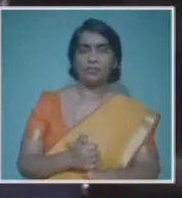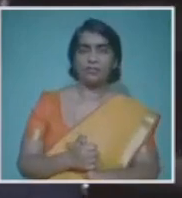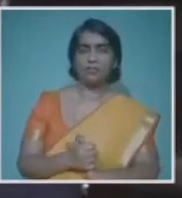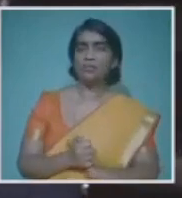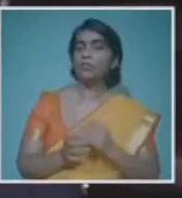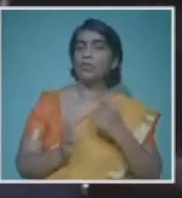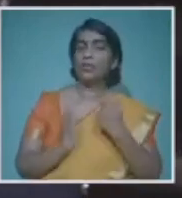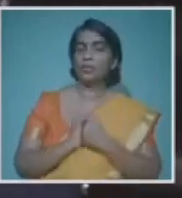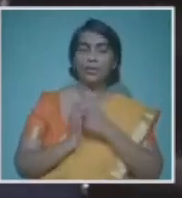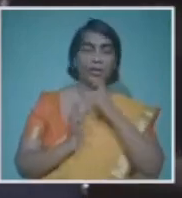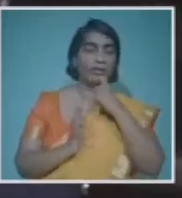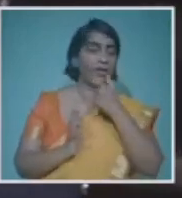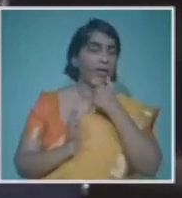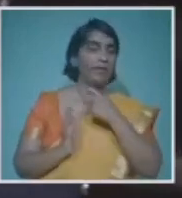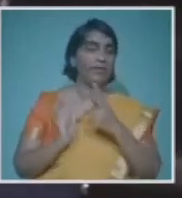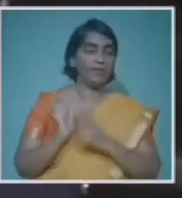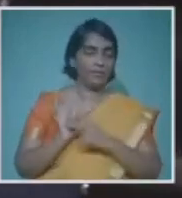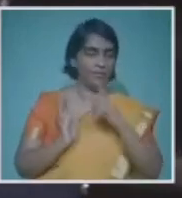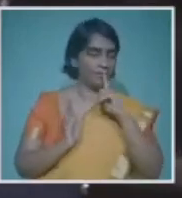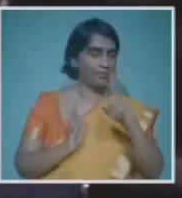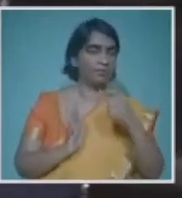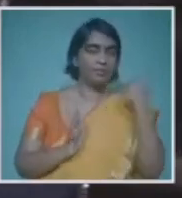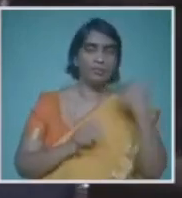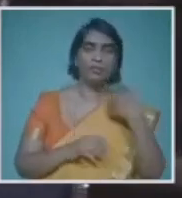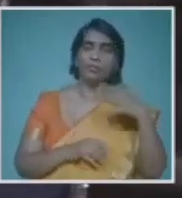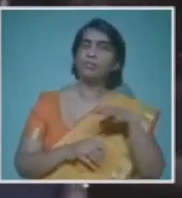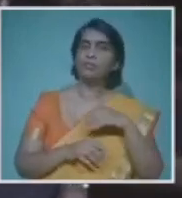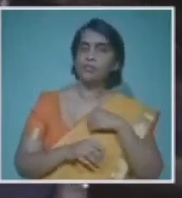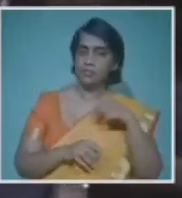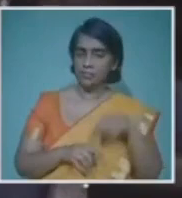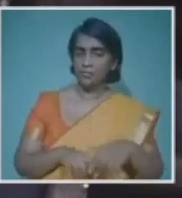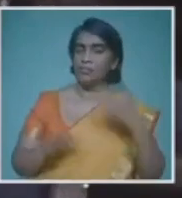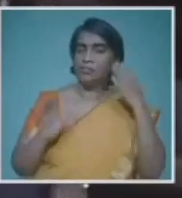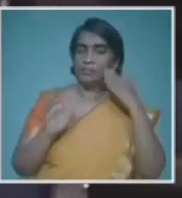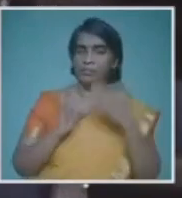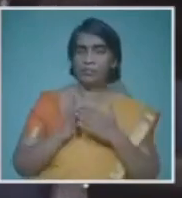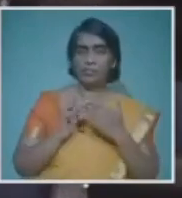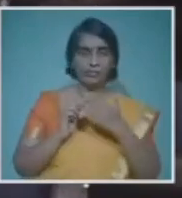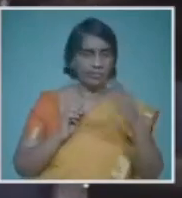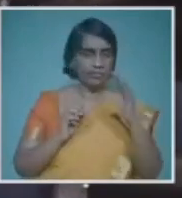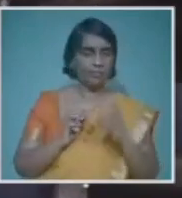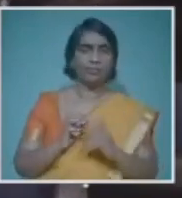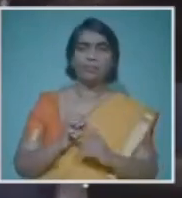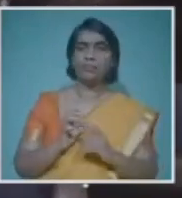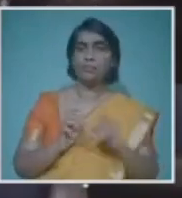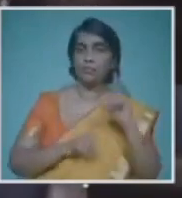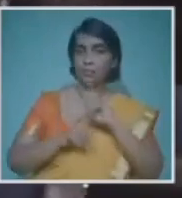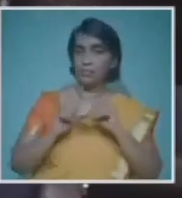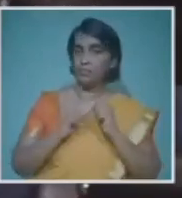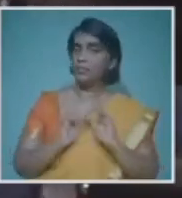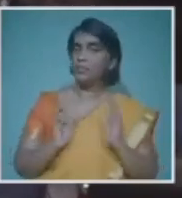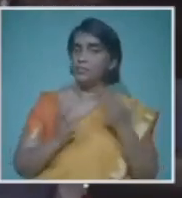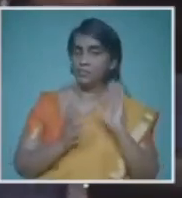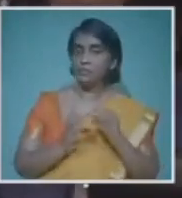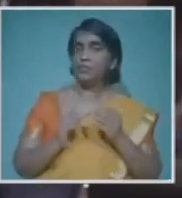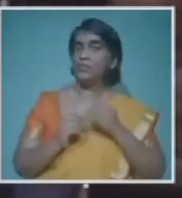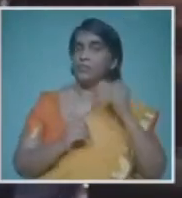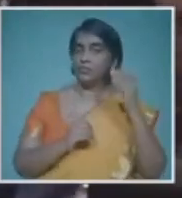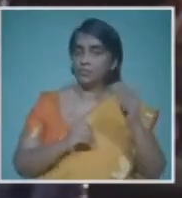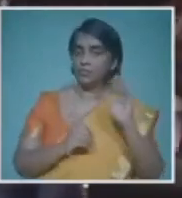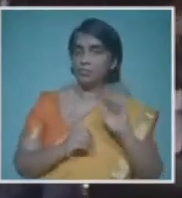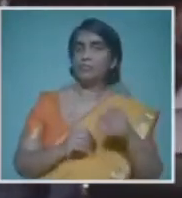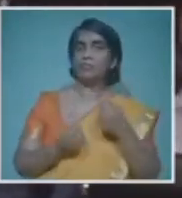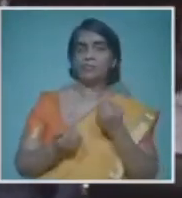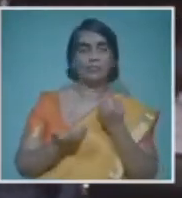ගරු විමල් වීරවංශ මැතිතුමා කියපු කාරණේ මම පිළිගන්නවා. මේ වෙන විටත් අපි ඒකට අවධානය යොමු කරලා තිබෙනවා. සාකච්ඡාවකුත් ආරම්භ කරලා තියෙනවා. ඉදිරියේදී